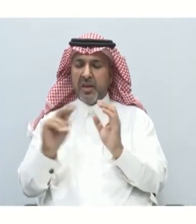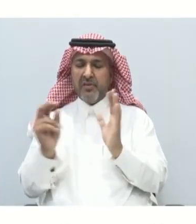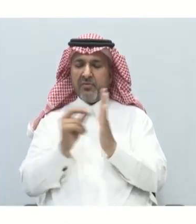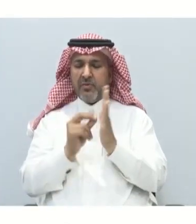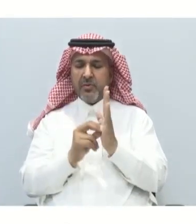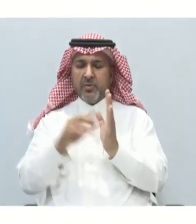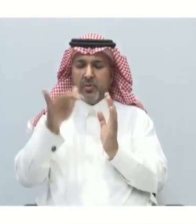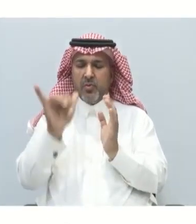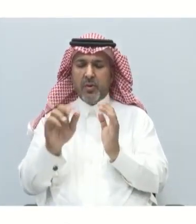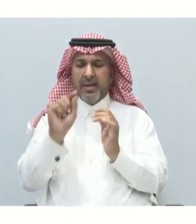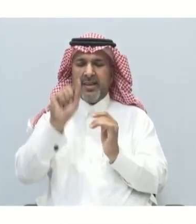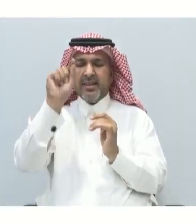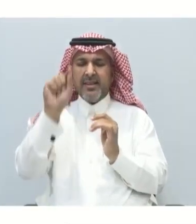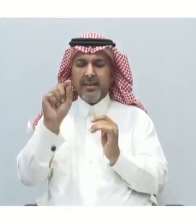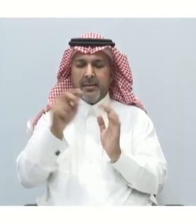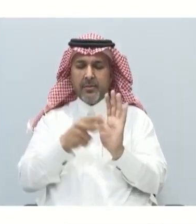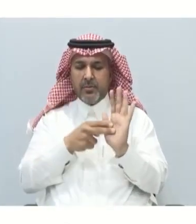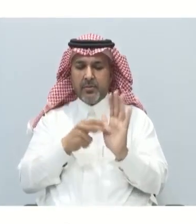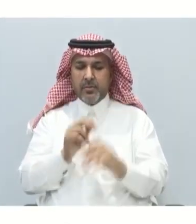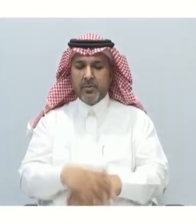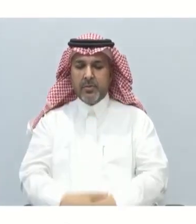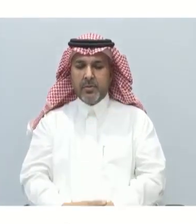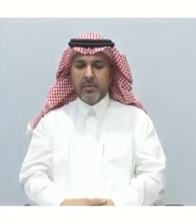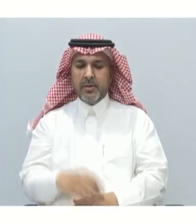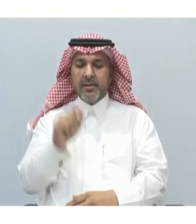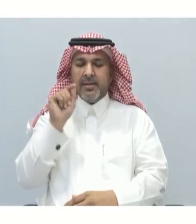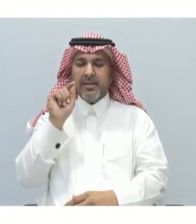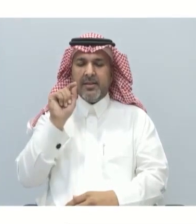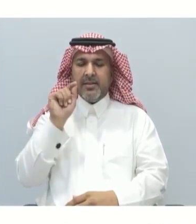فبقول واي القيمه المتوقعه لواي